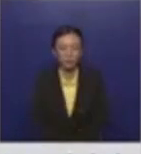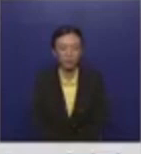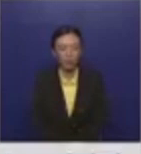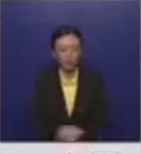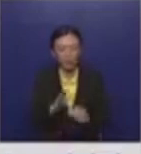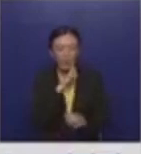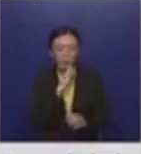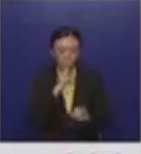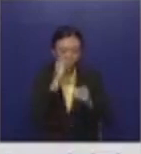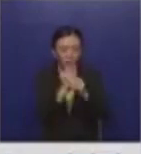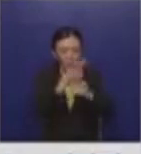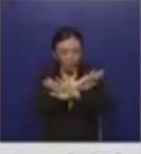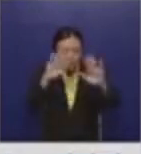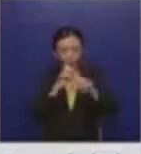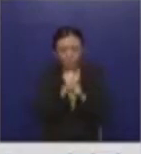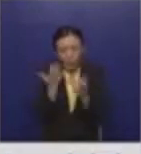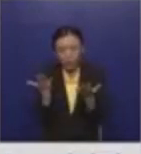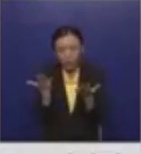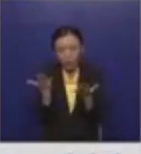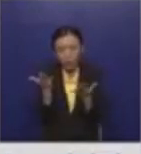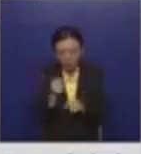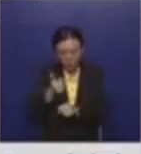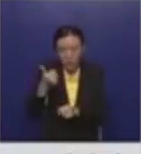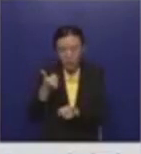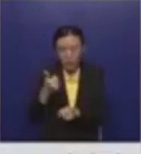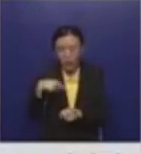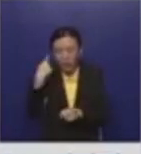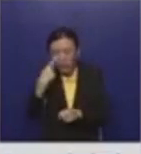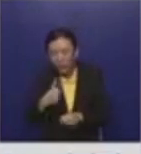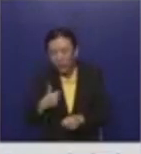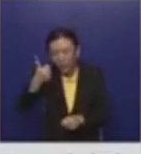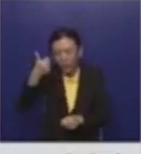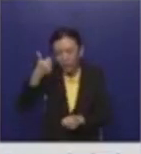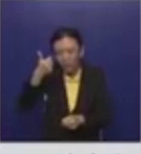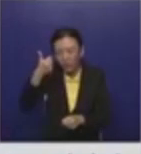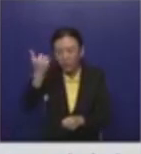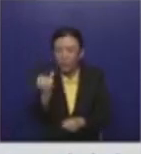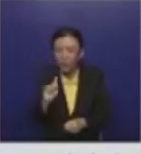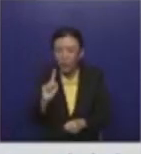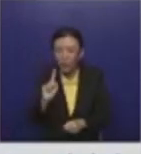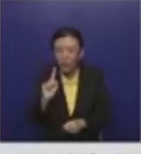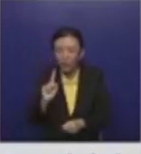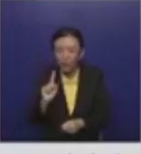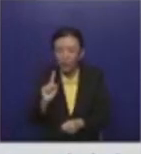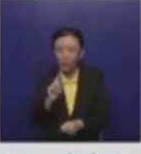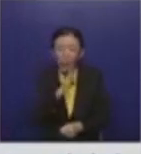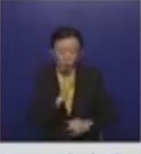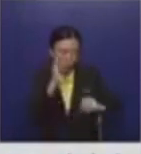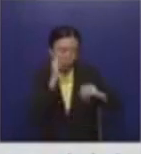ไหมและใครได้ประโยชน์ใครเสียประโยชน์ท่านลองไปบล็อกไปแบนดิครับผู้บริโภคภายในประเทศเราเดือดร้อน